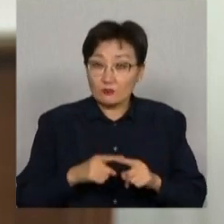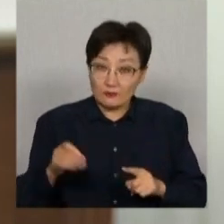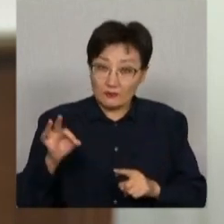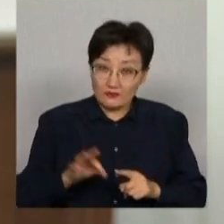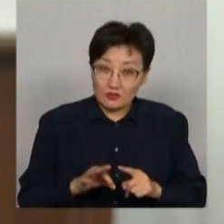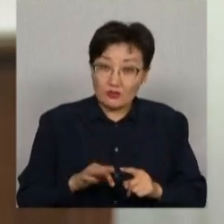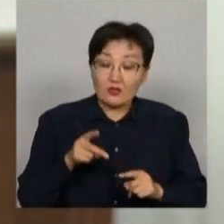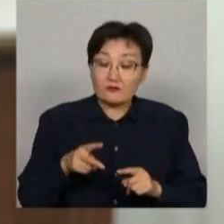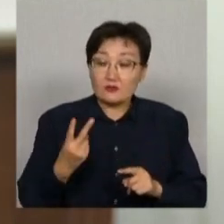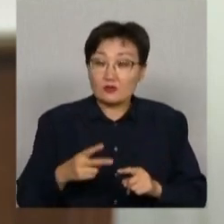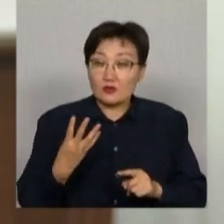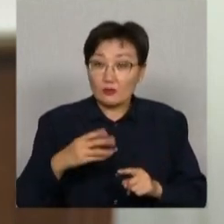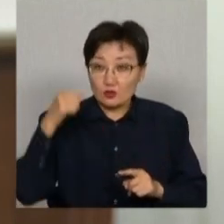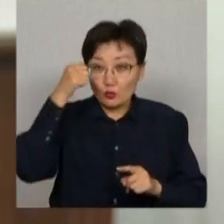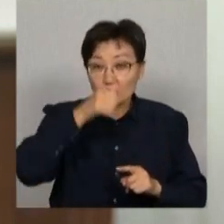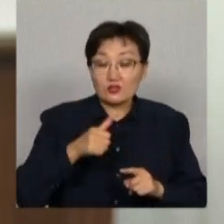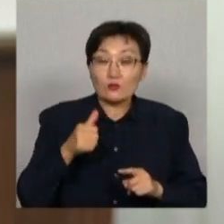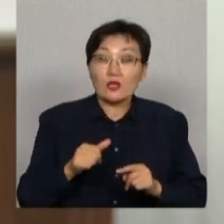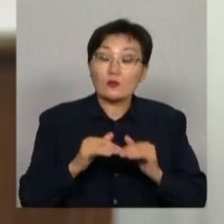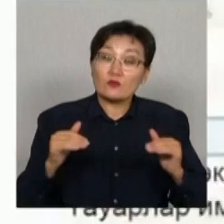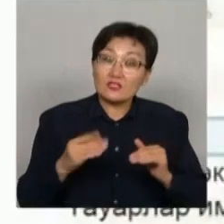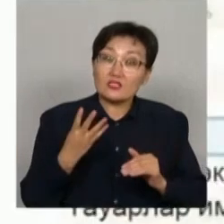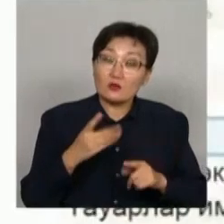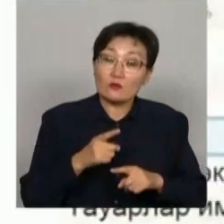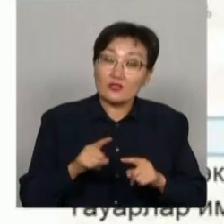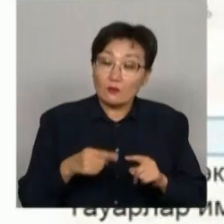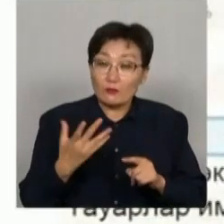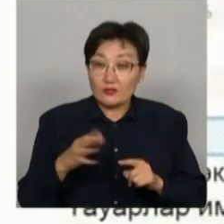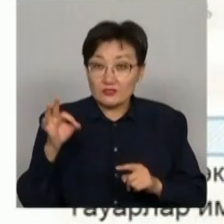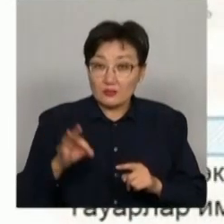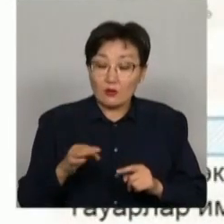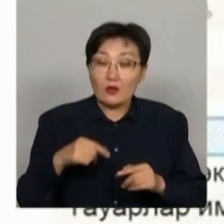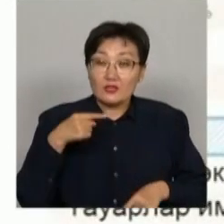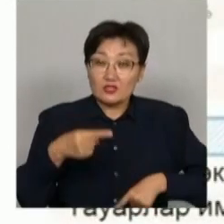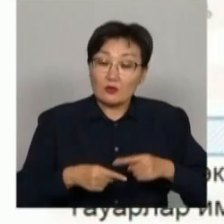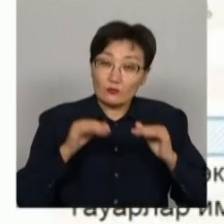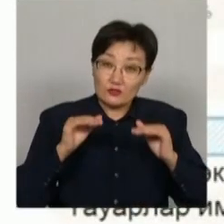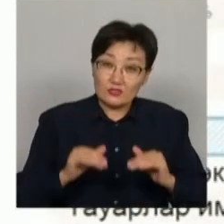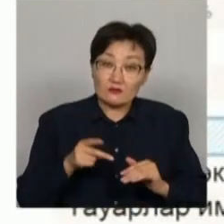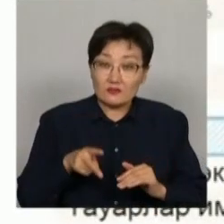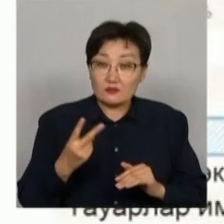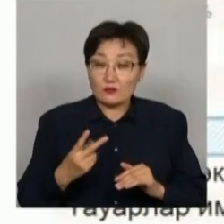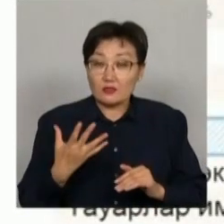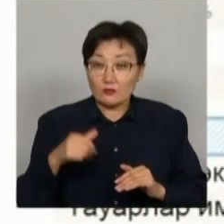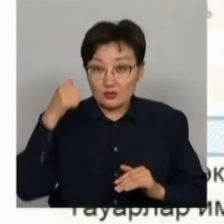7,5-9,5%. В 2024 году на уровне 4-5% с последующим снижением в